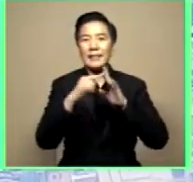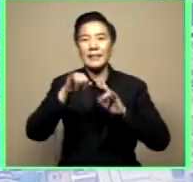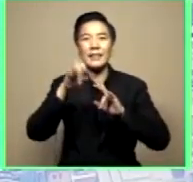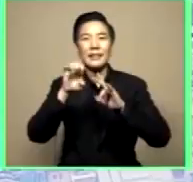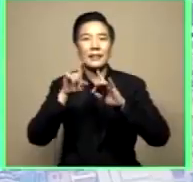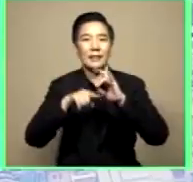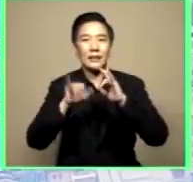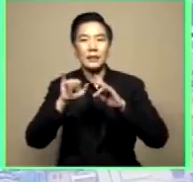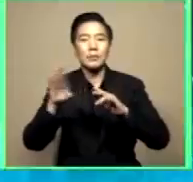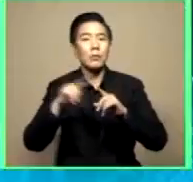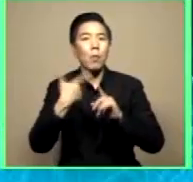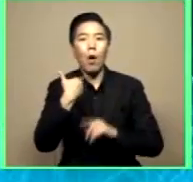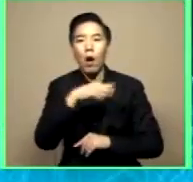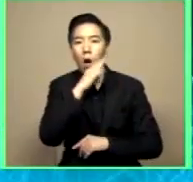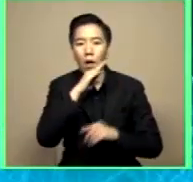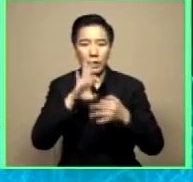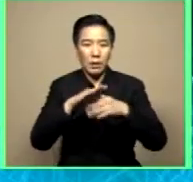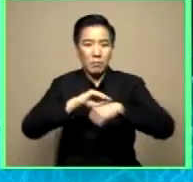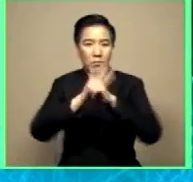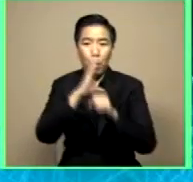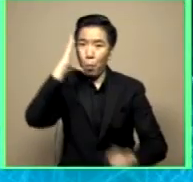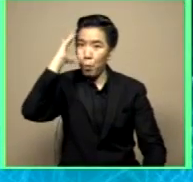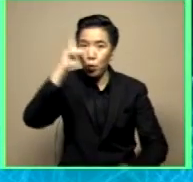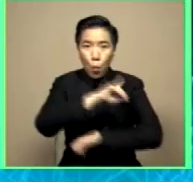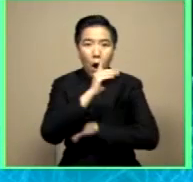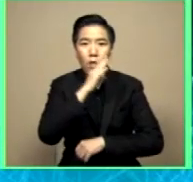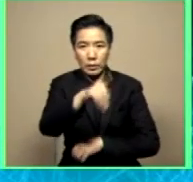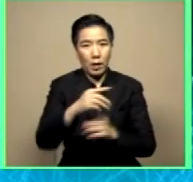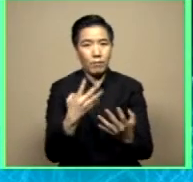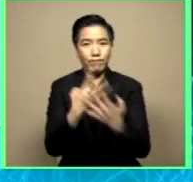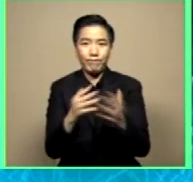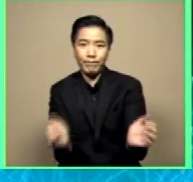งนี้อย่าเอาเรื่องไวรัสโควิดมาโพสต์เล่นนะคุกแน่นอน